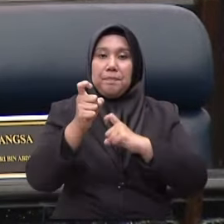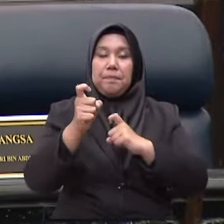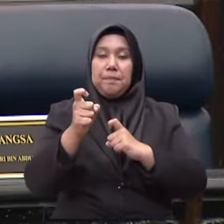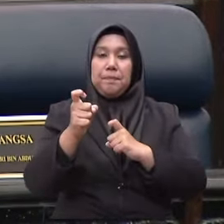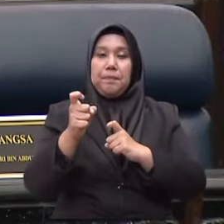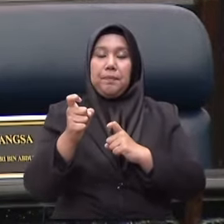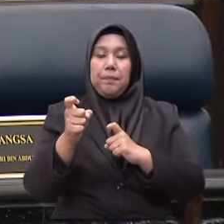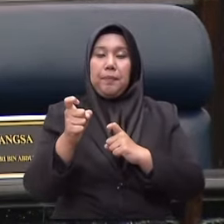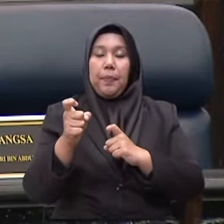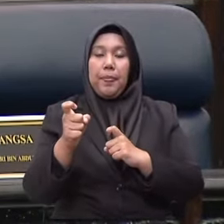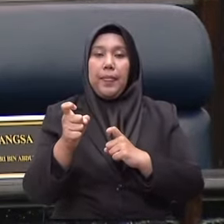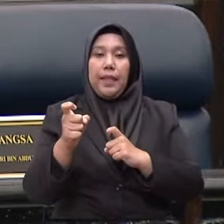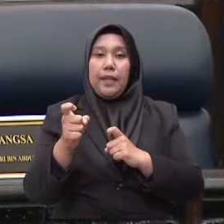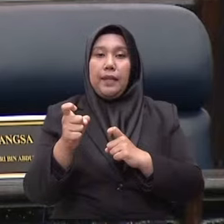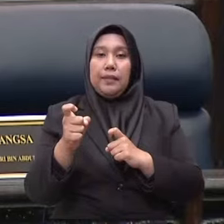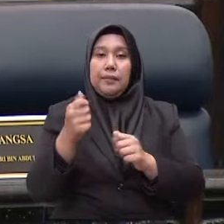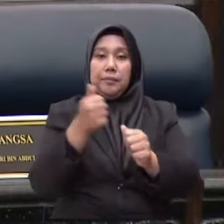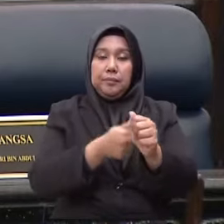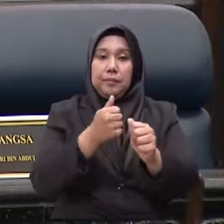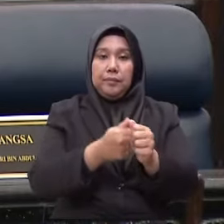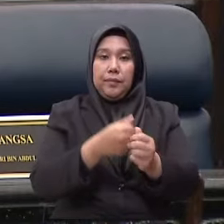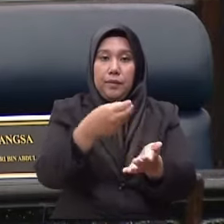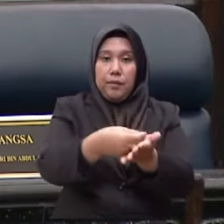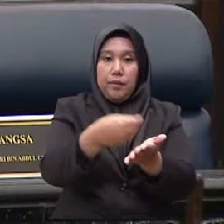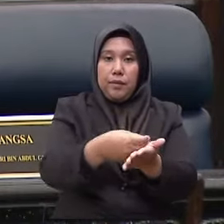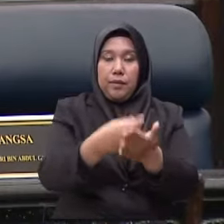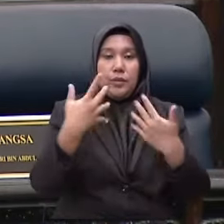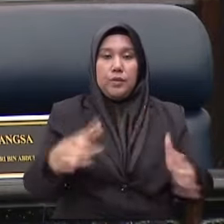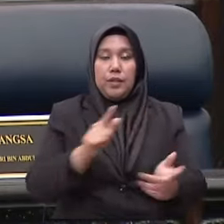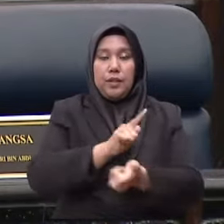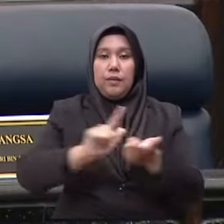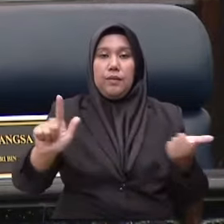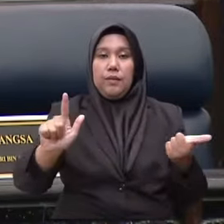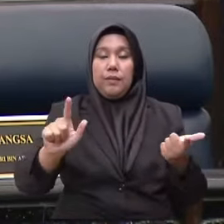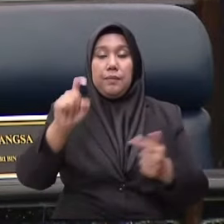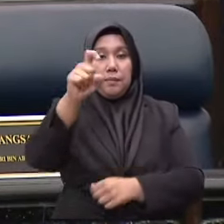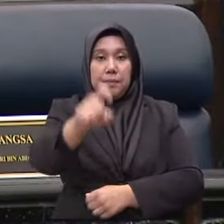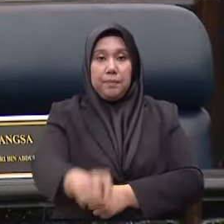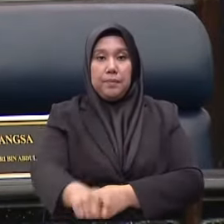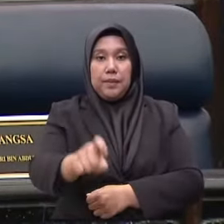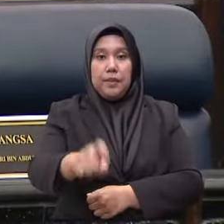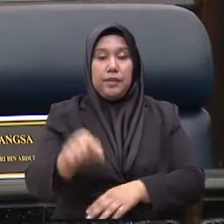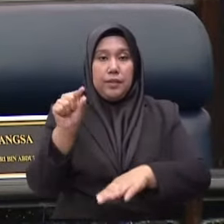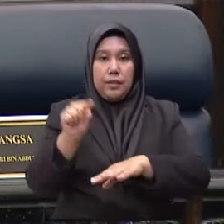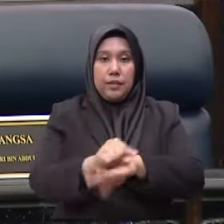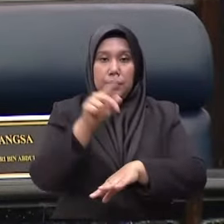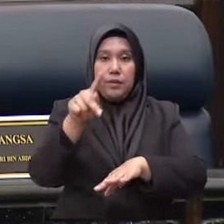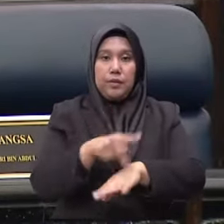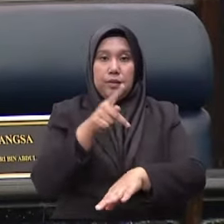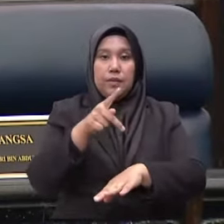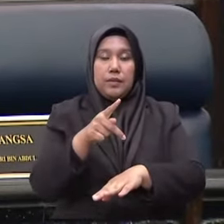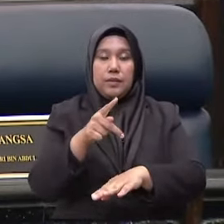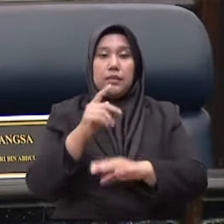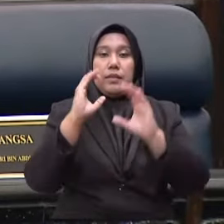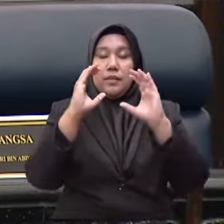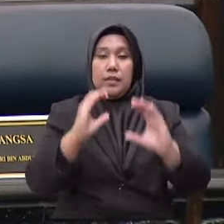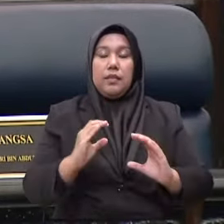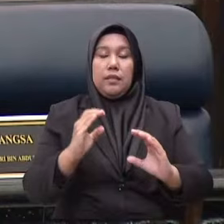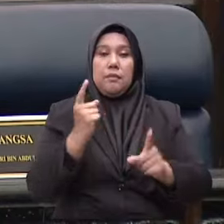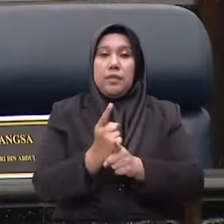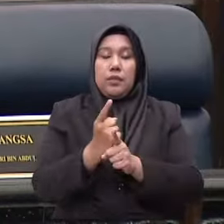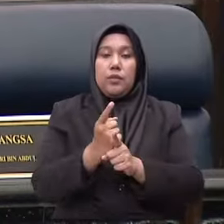di samping itu setiap peruntukan yang sudah diluluskan mestilah diguna pakai secara efisien dan cepat